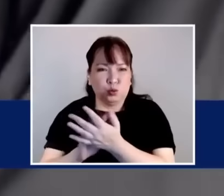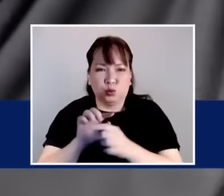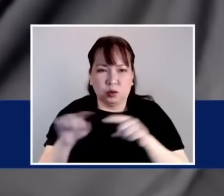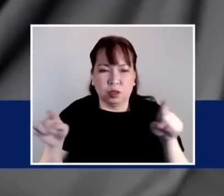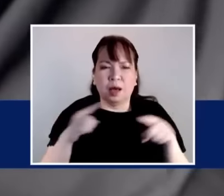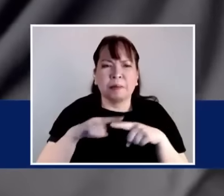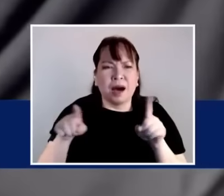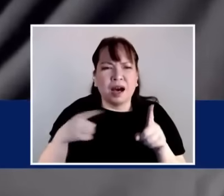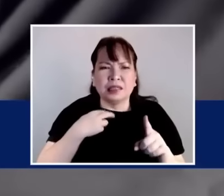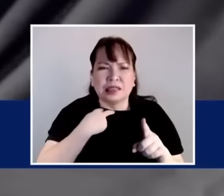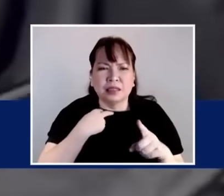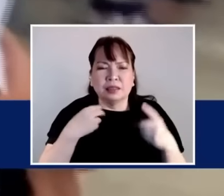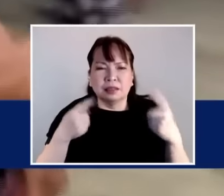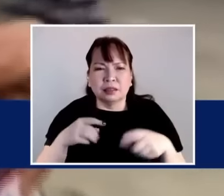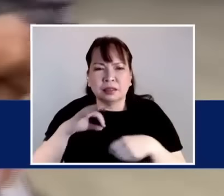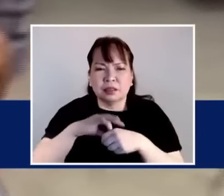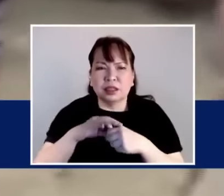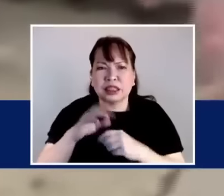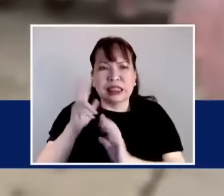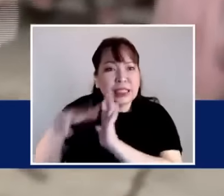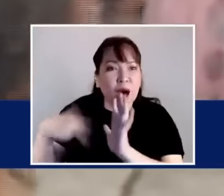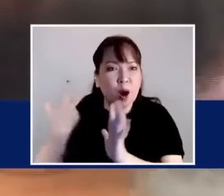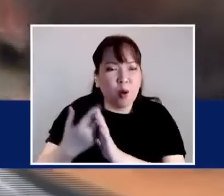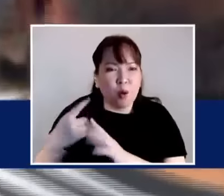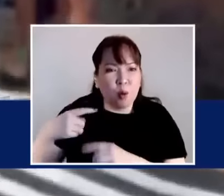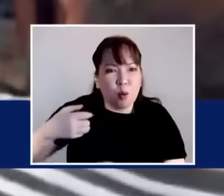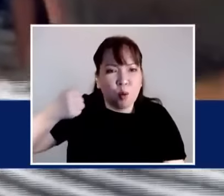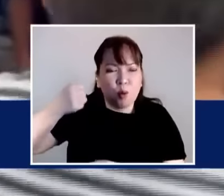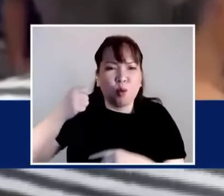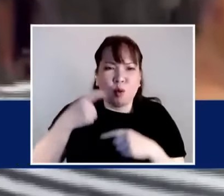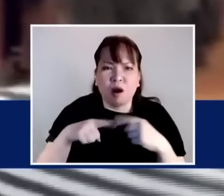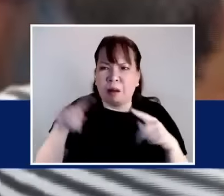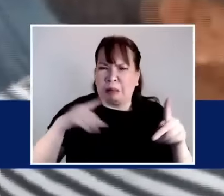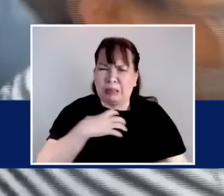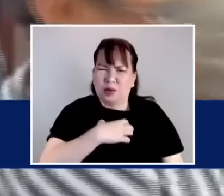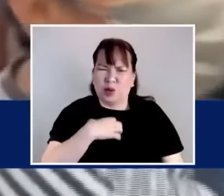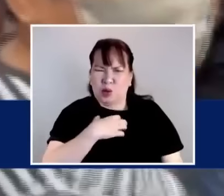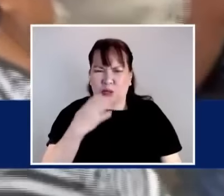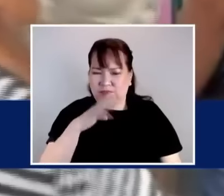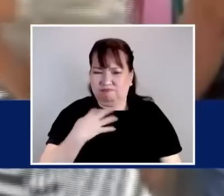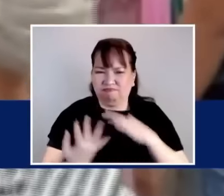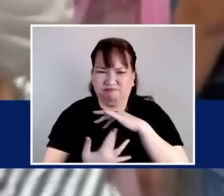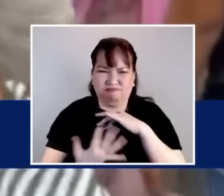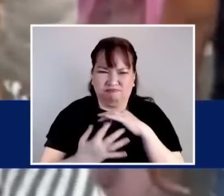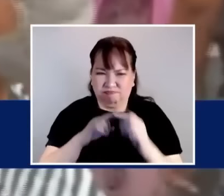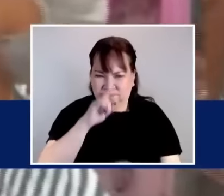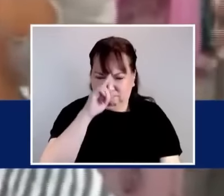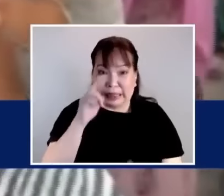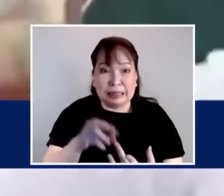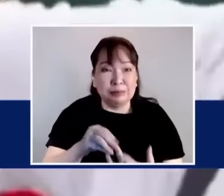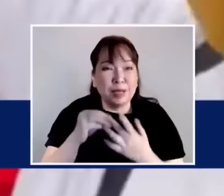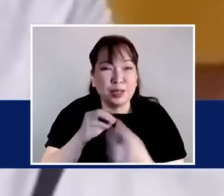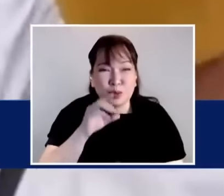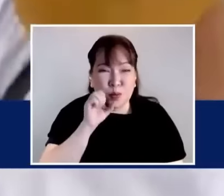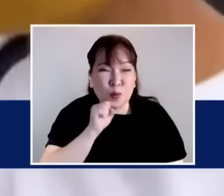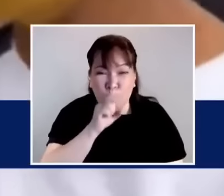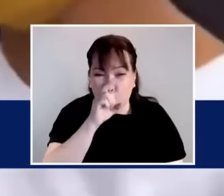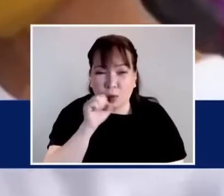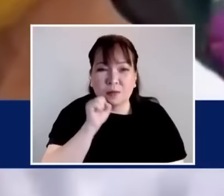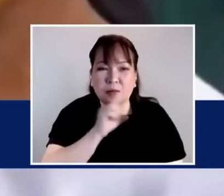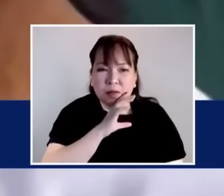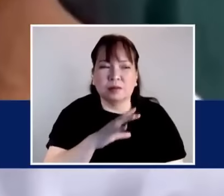botohan ng 3 oras sa mga presinto. Nag-alboroto tuloy, lalo na ang mga butanting senior citizen. Doon ba kami